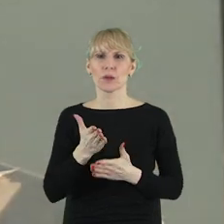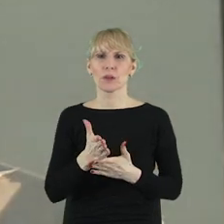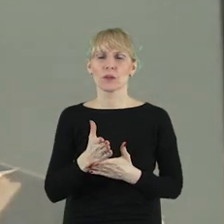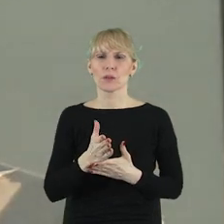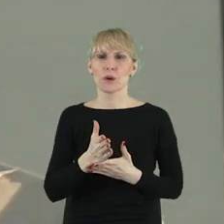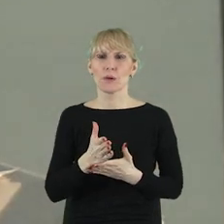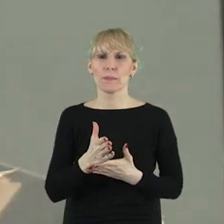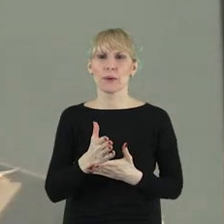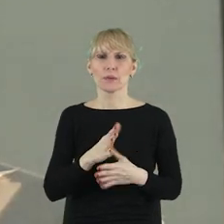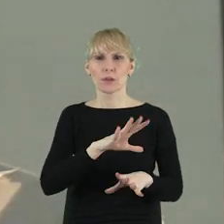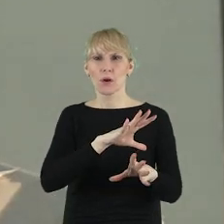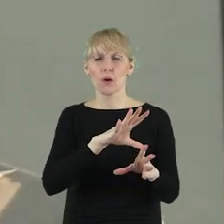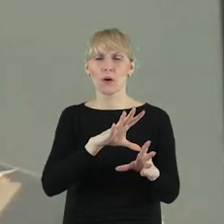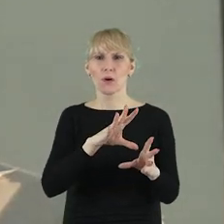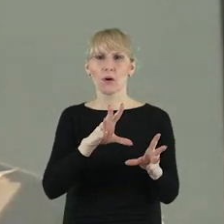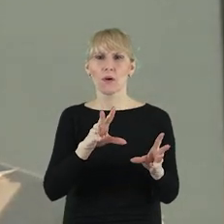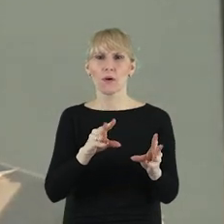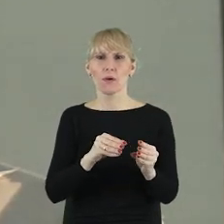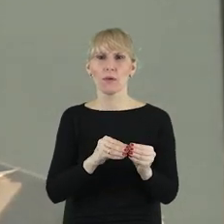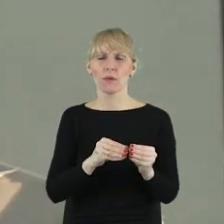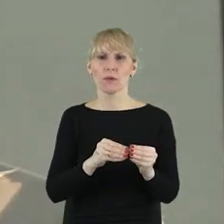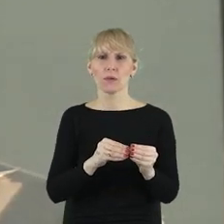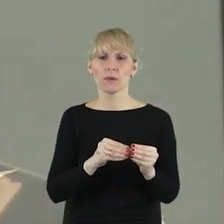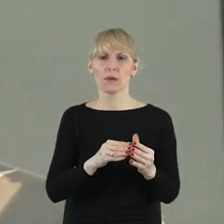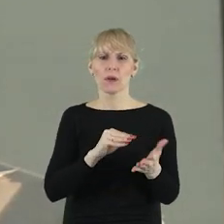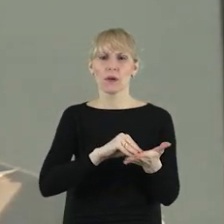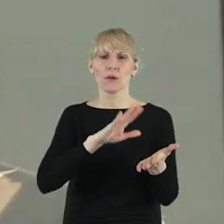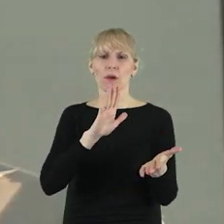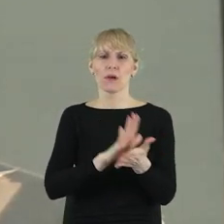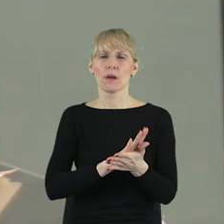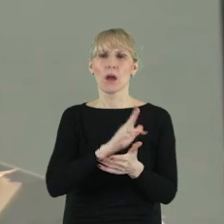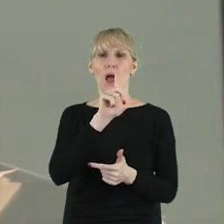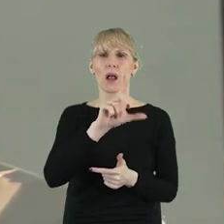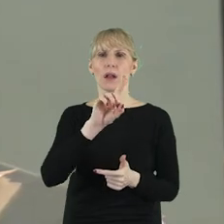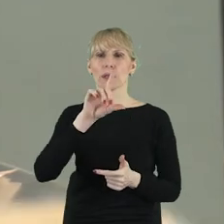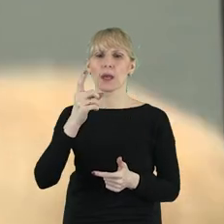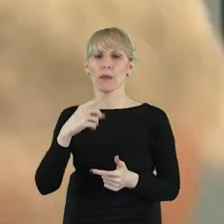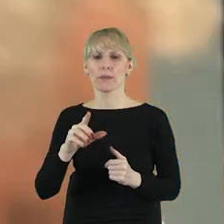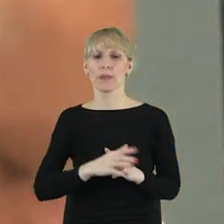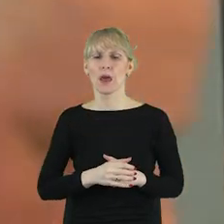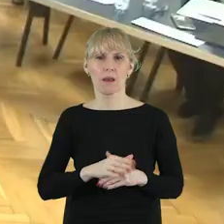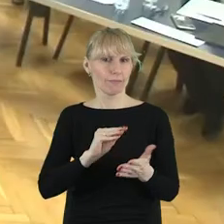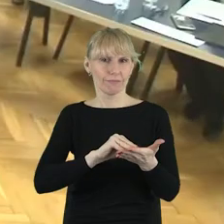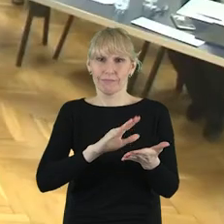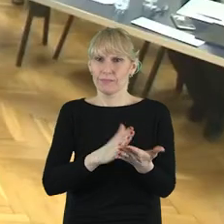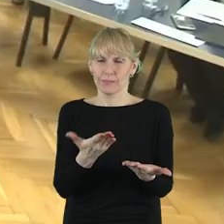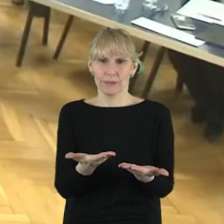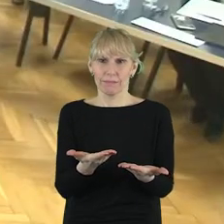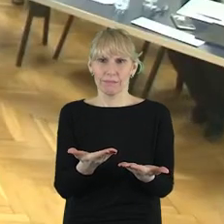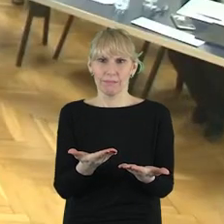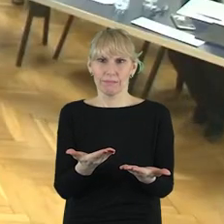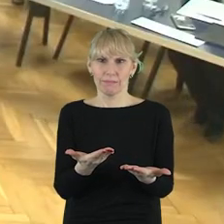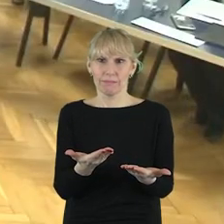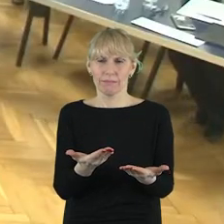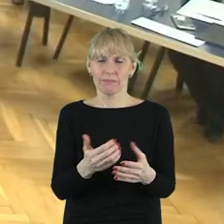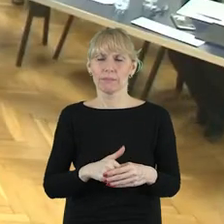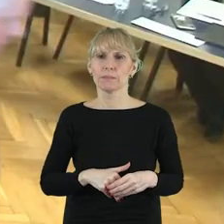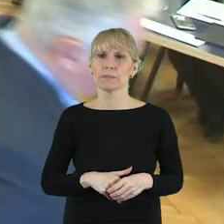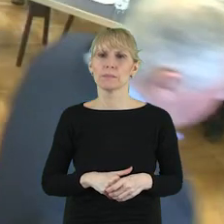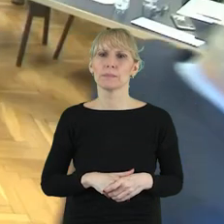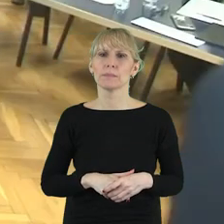nie pokusili się wykasować niewypełnionych pól z dalszym wpisz nazwę LGD. Panie Marszałku, czy ten fakt nie ma